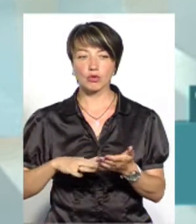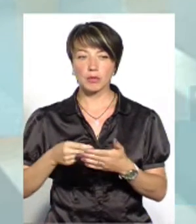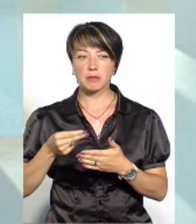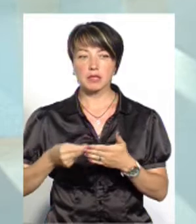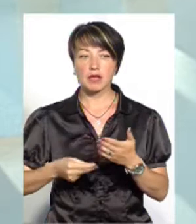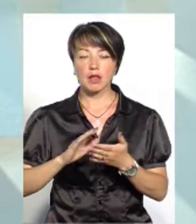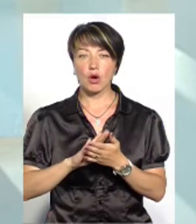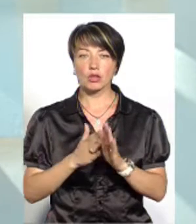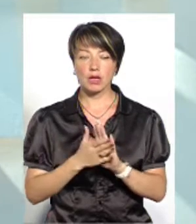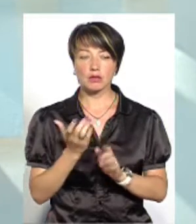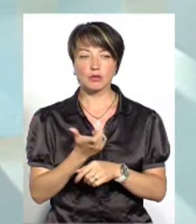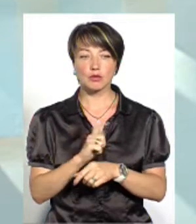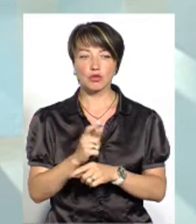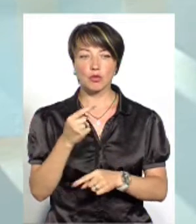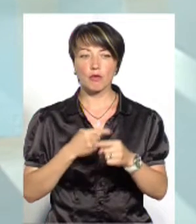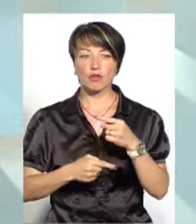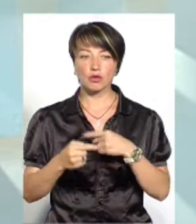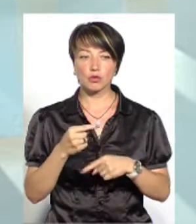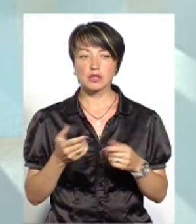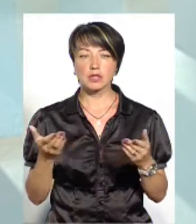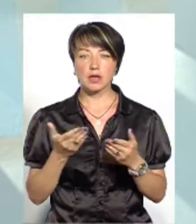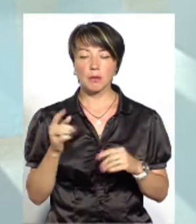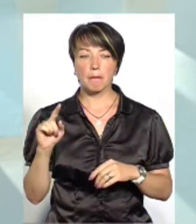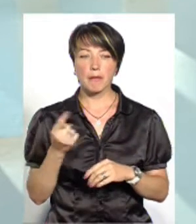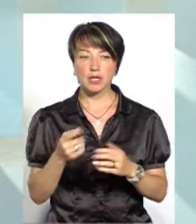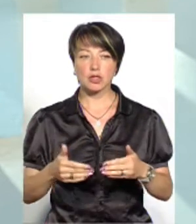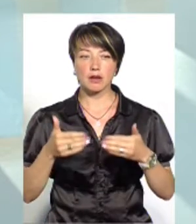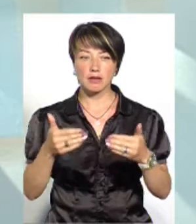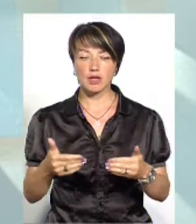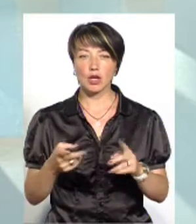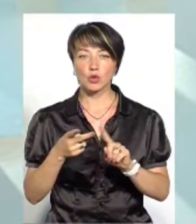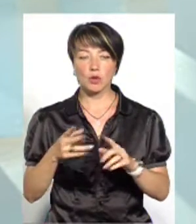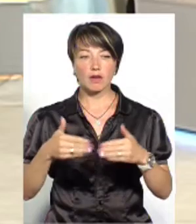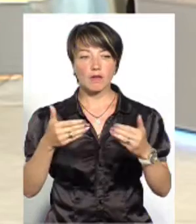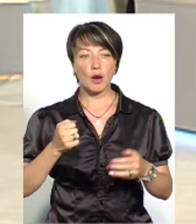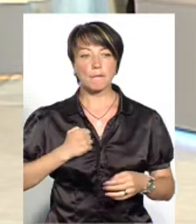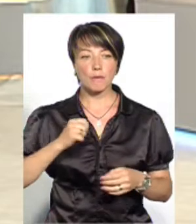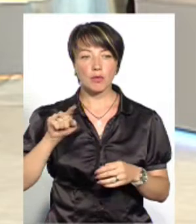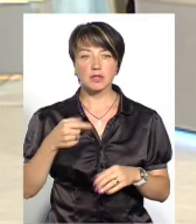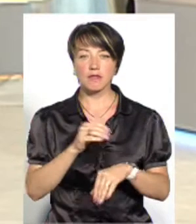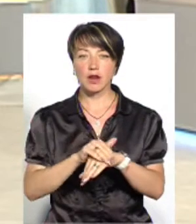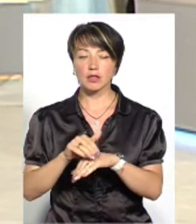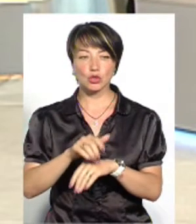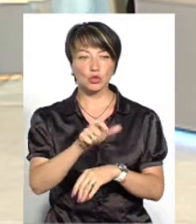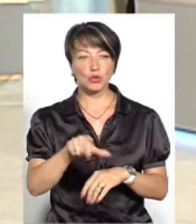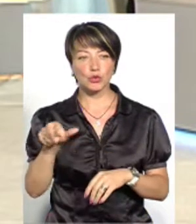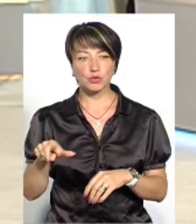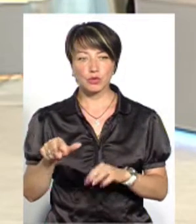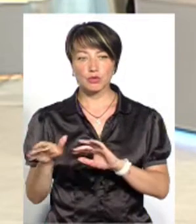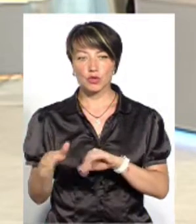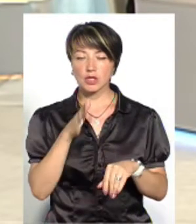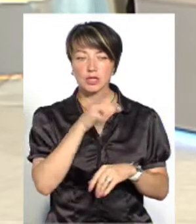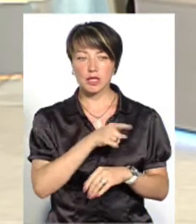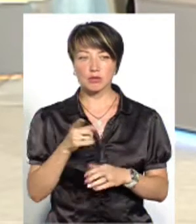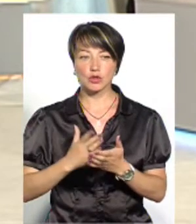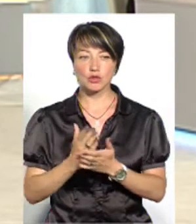підписали контракт, але здебільшого повернулися ті, які перша хвиля, друга хвиля мобілізації. Тобто фактично ті люди, які пройшли певний термін